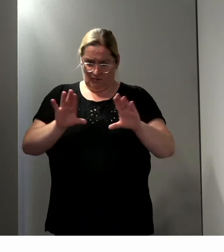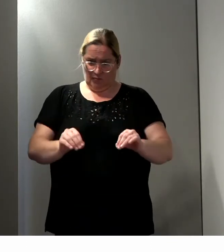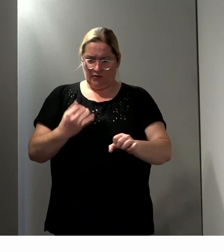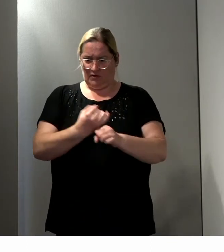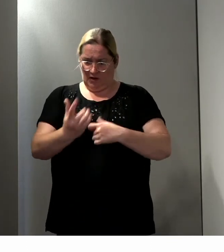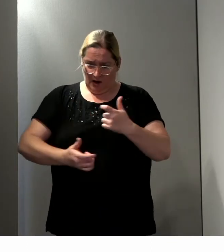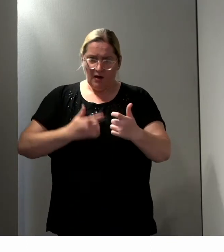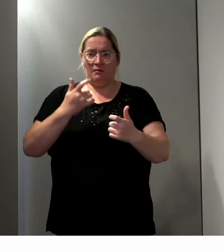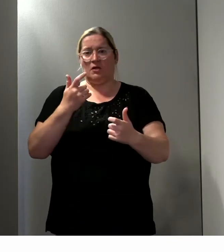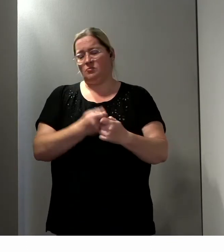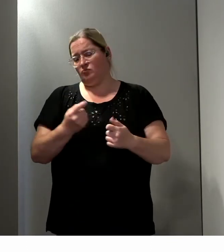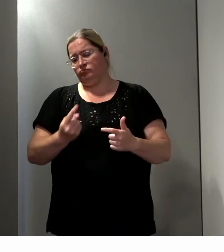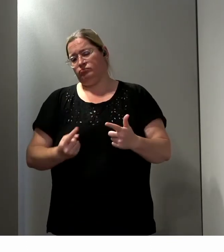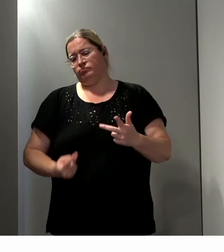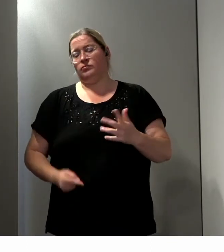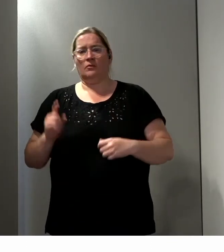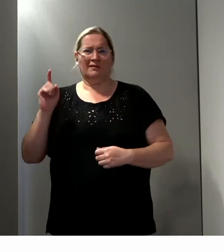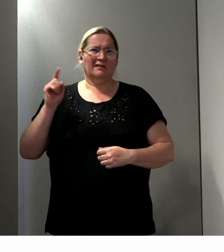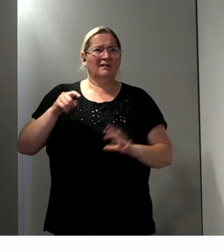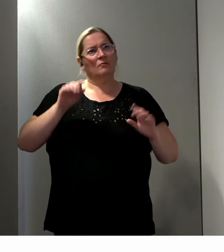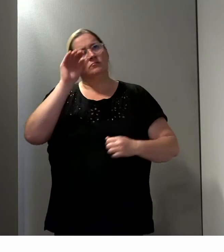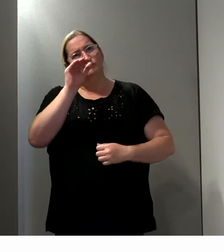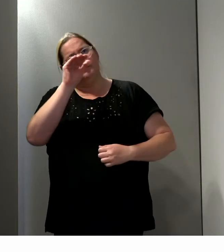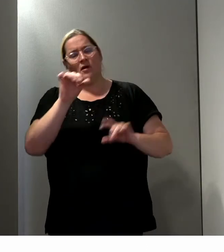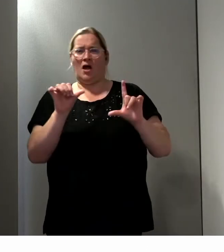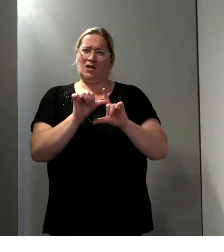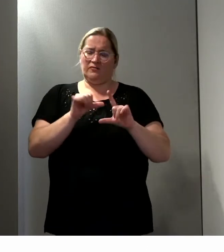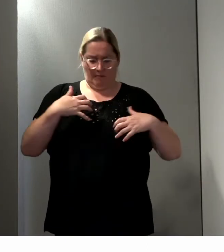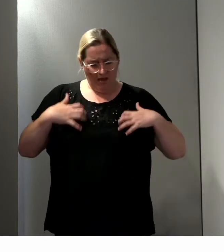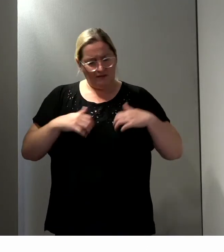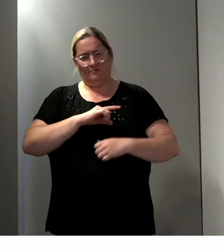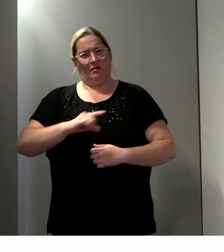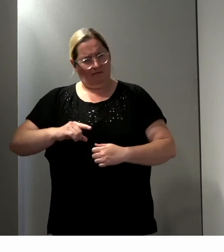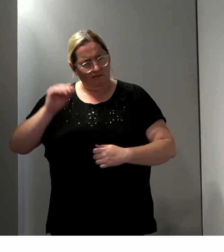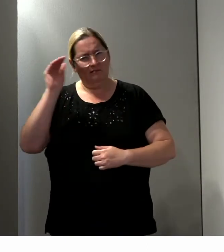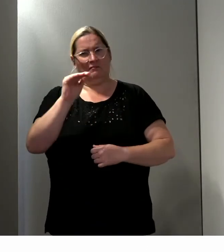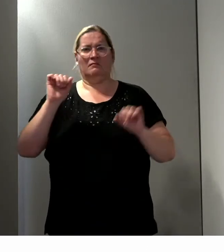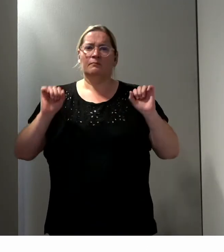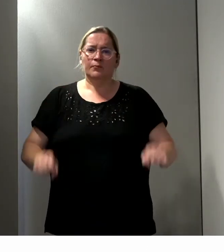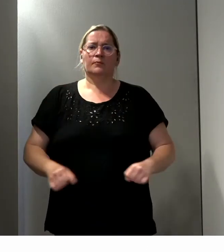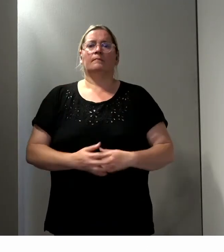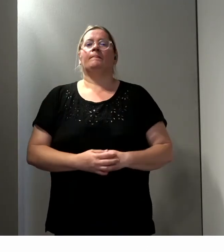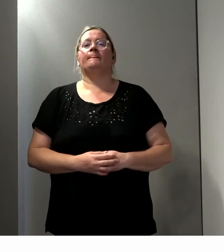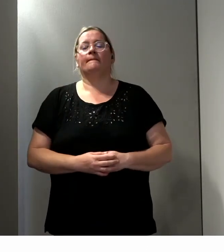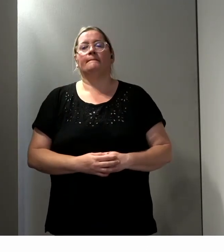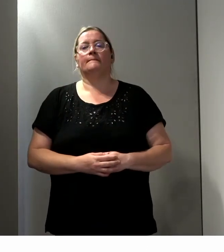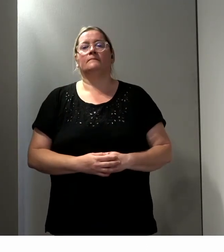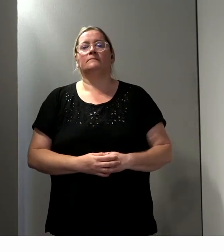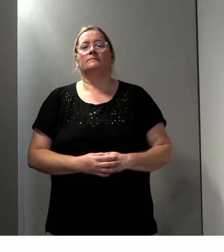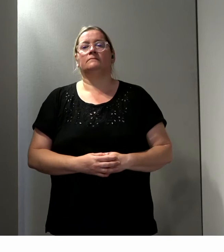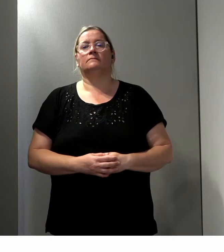voilà, quoi que ce soit, évidemment, il ne faut pas hésiter à solliciter la GFIP. Mais c'est important de souligner que ce qui avait été mis en évidence,